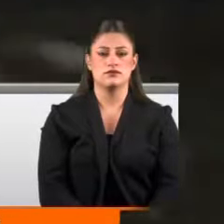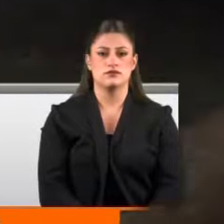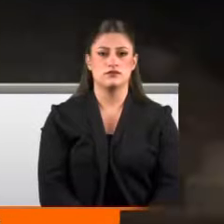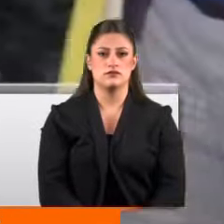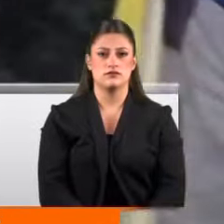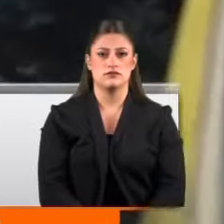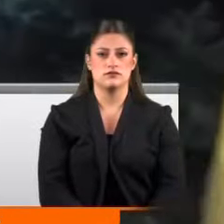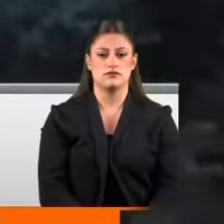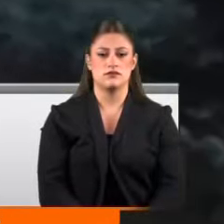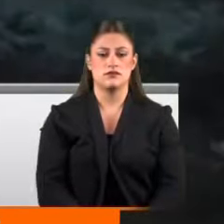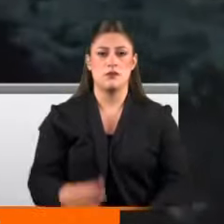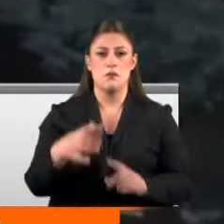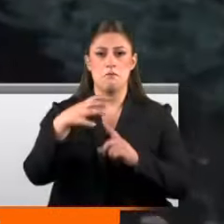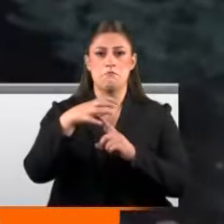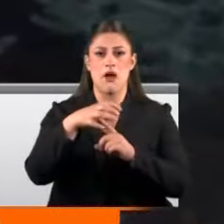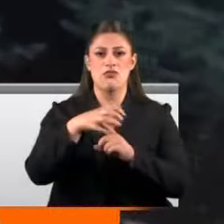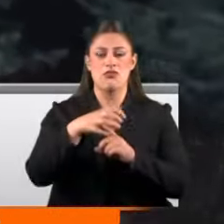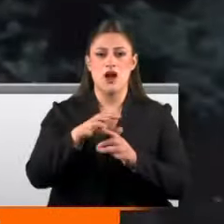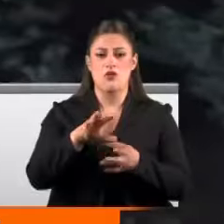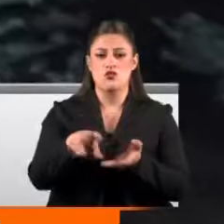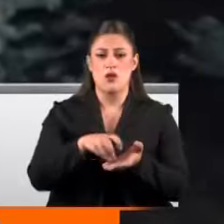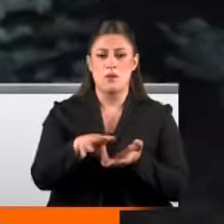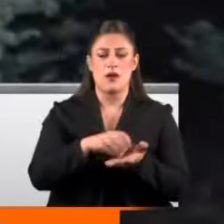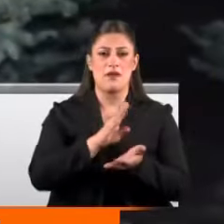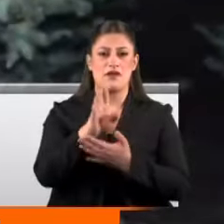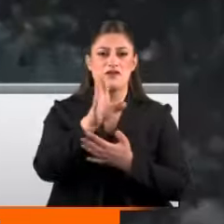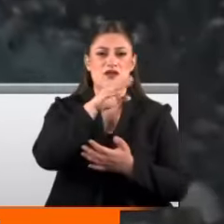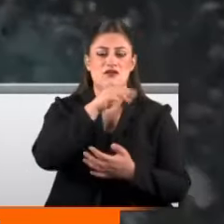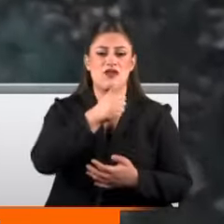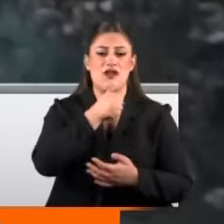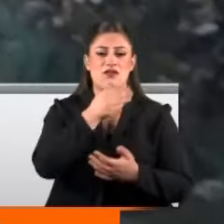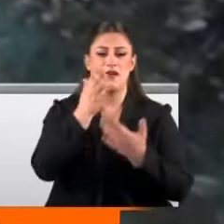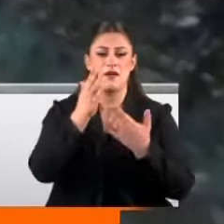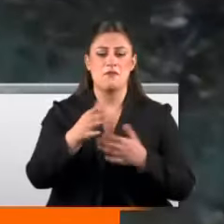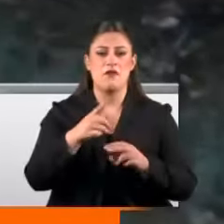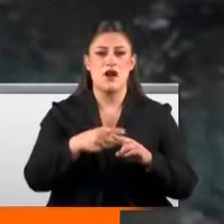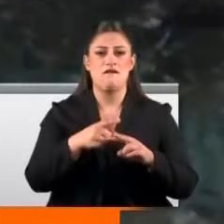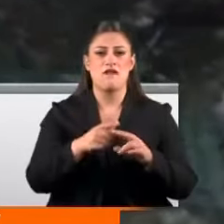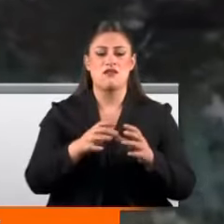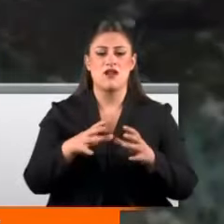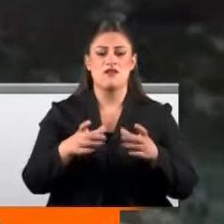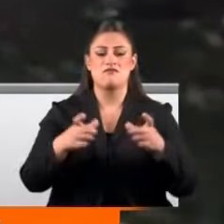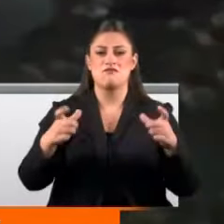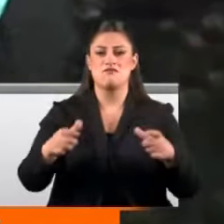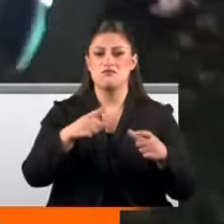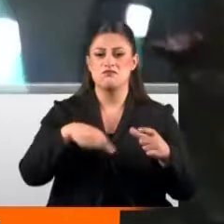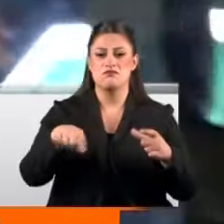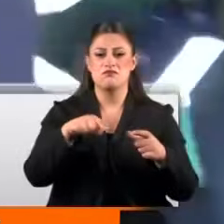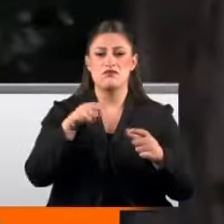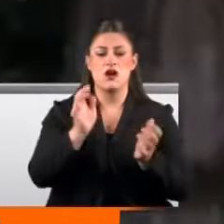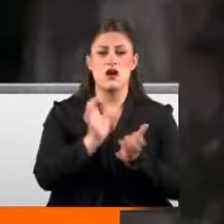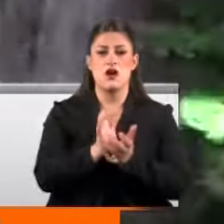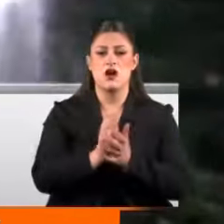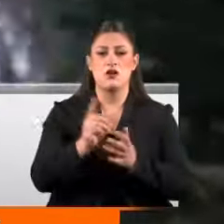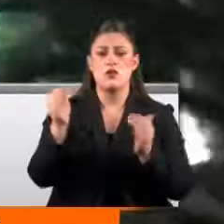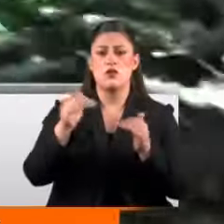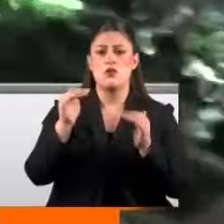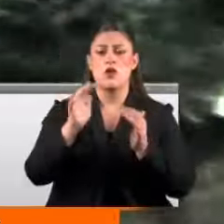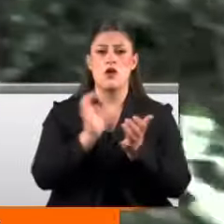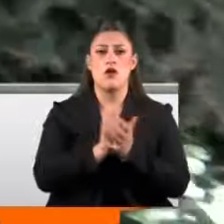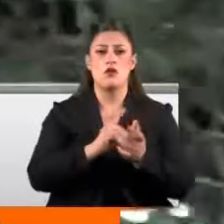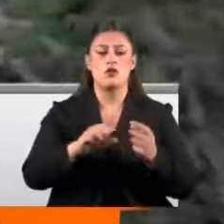mesafeyi açın. Mantar toplamaya gitmişti yaşlı adam. Avgadı yaylasında yolunu kaybedince ailesi ekiplerden yardım istedi.